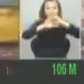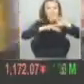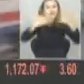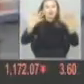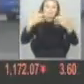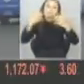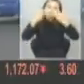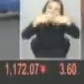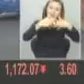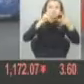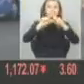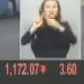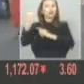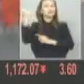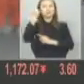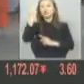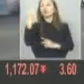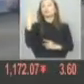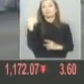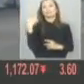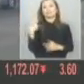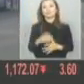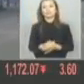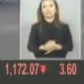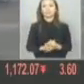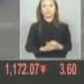นาคมและท่องเที่ยว